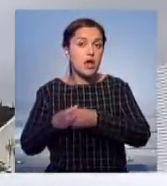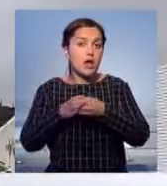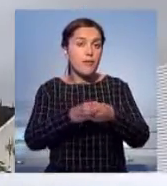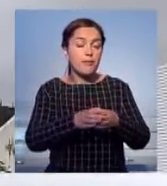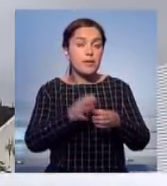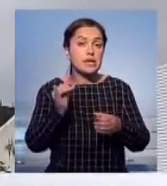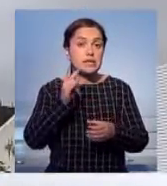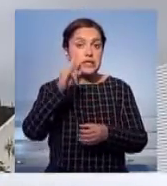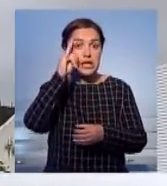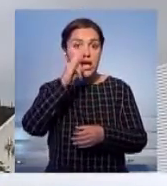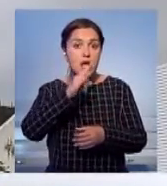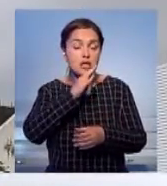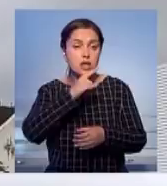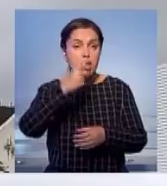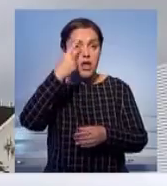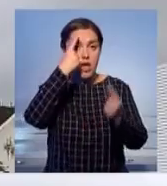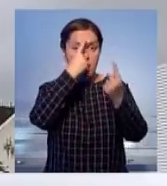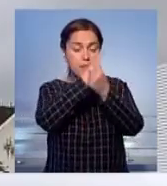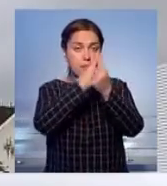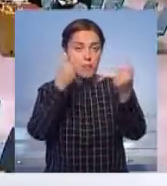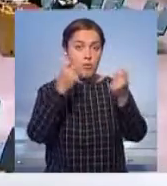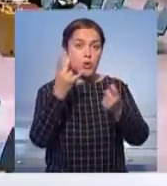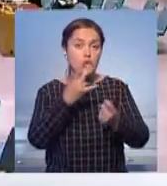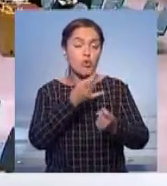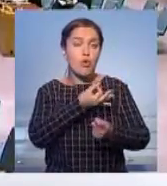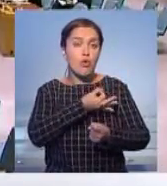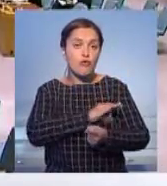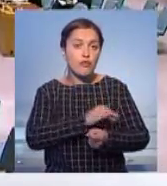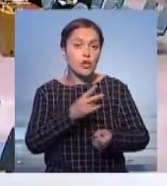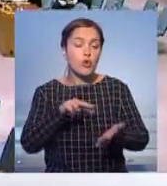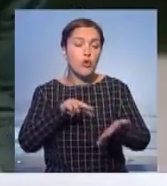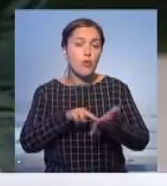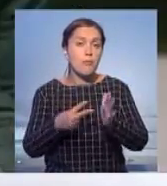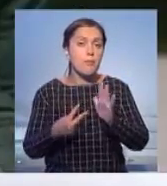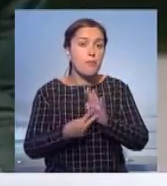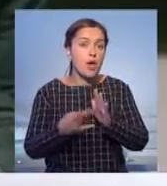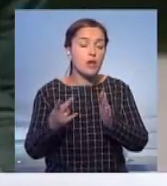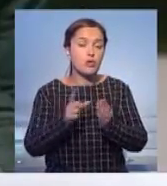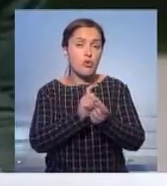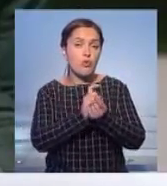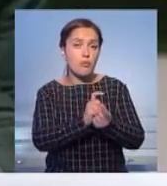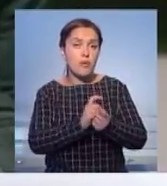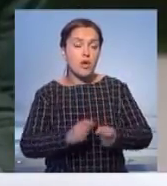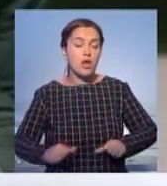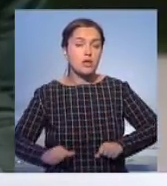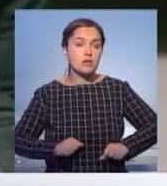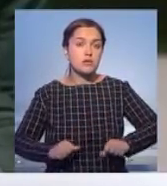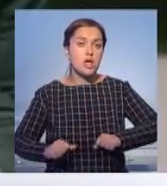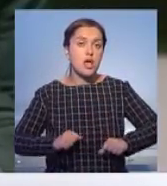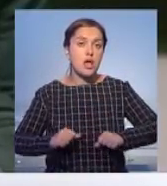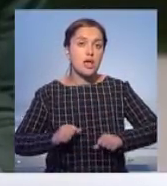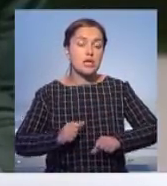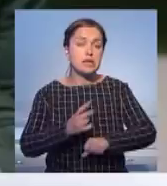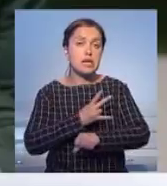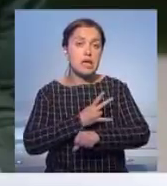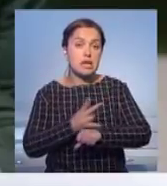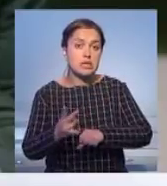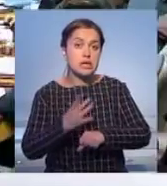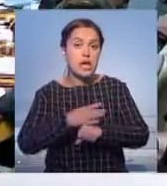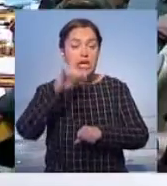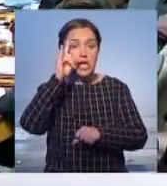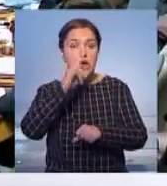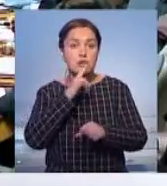призвала к эффективному осуществлению третьего этапа глобальной контртеррористической стратегии в Центральной Азии. Страна придает большое